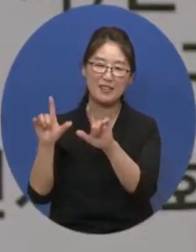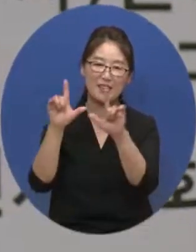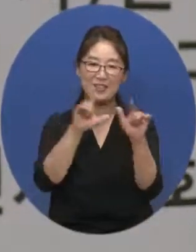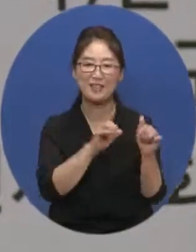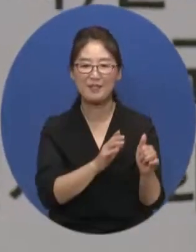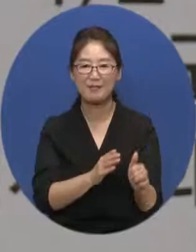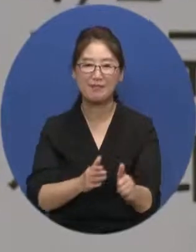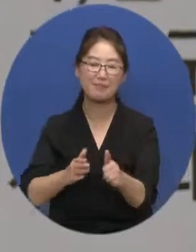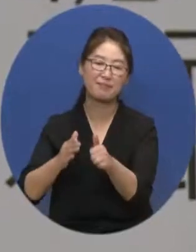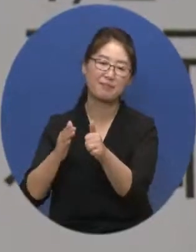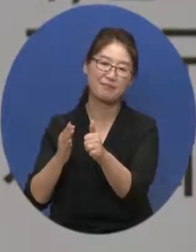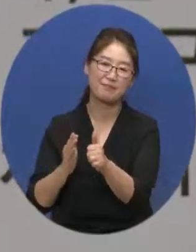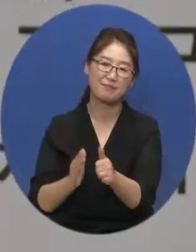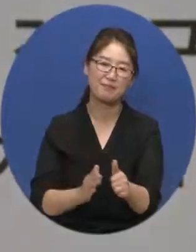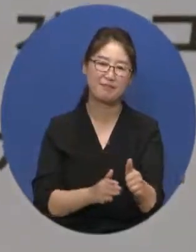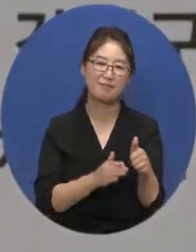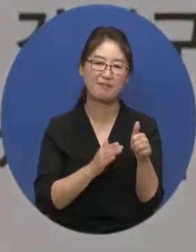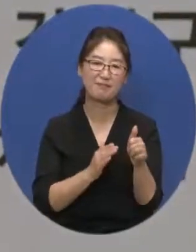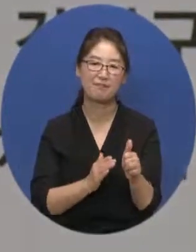행복합시다.